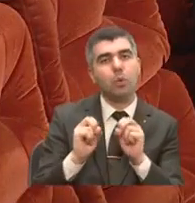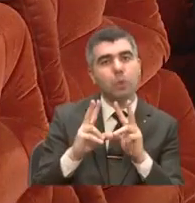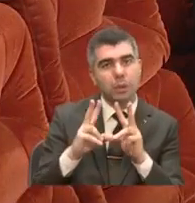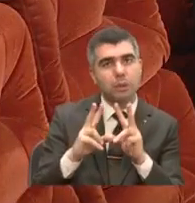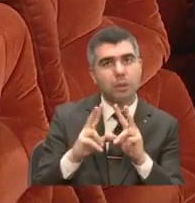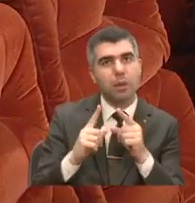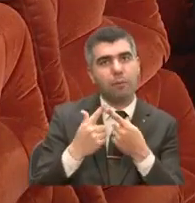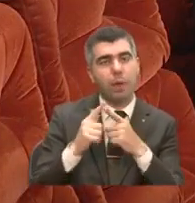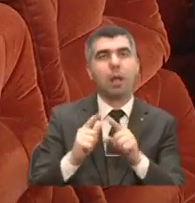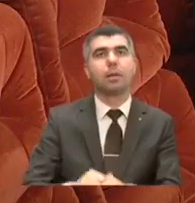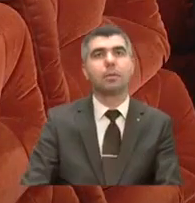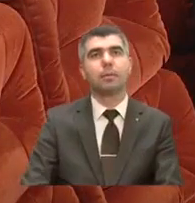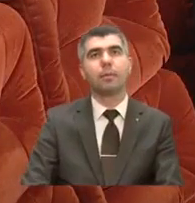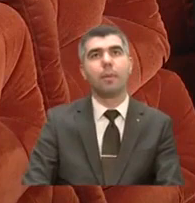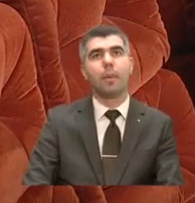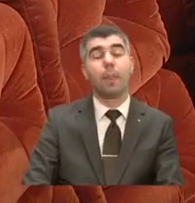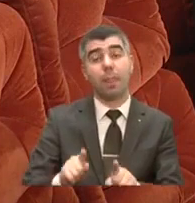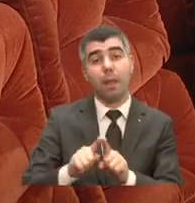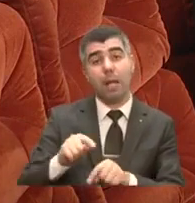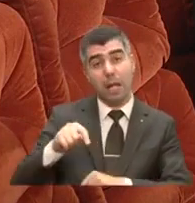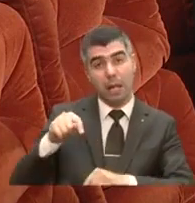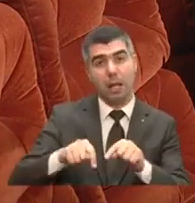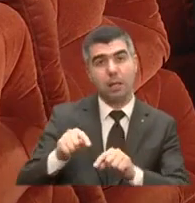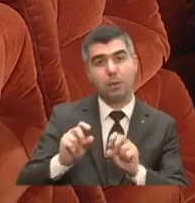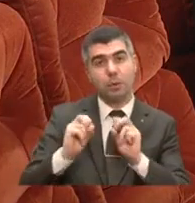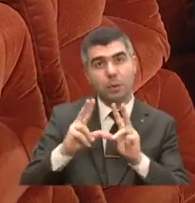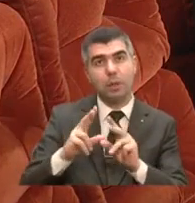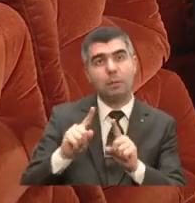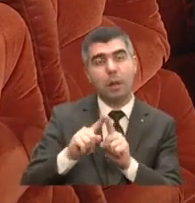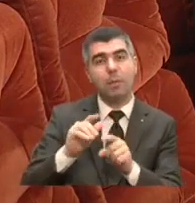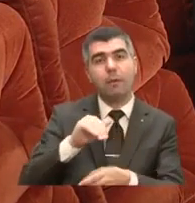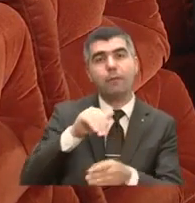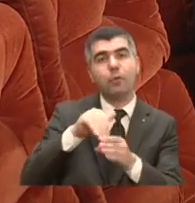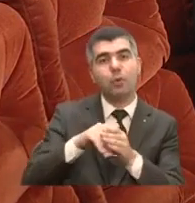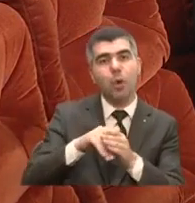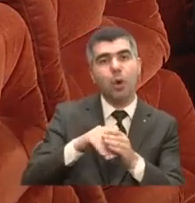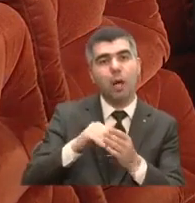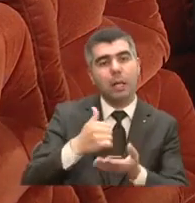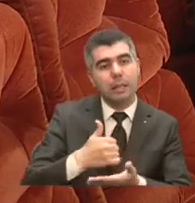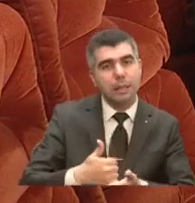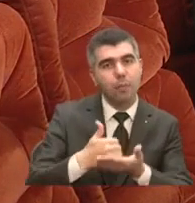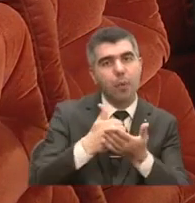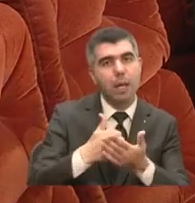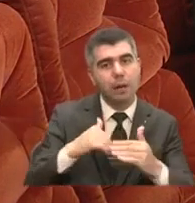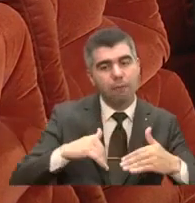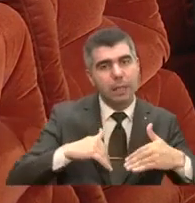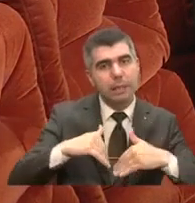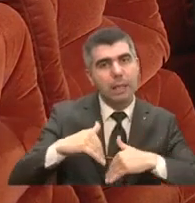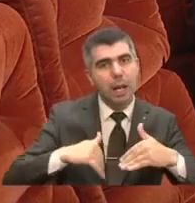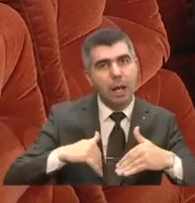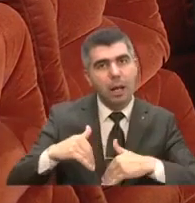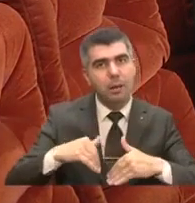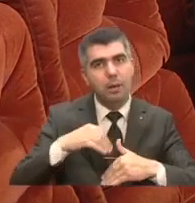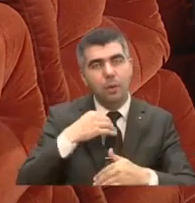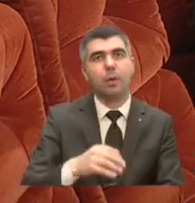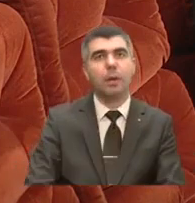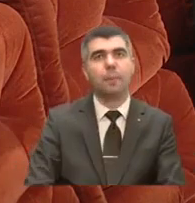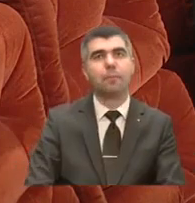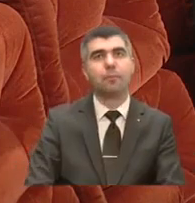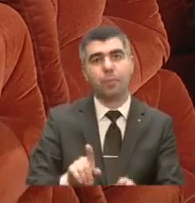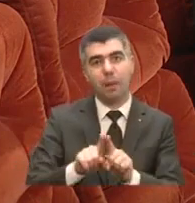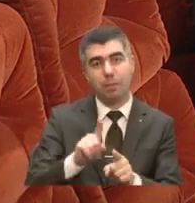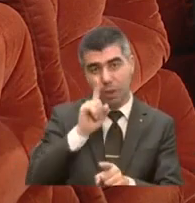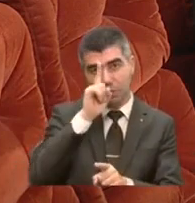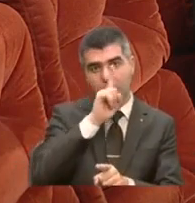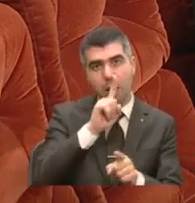فيها. صحيح عندنا مشكل في صندوق التمويل الطرقي، وهذا المشكل انا حاولت نعالجه، الان تنعالجه مع السيد